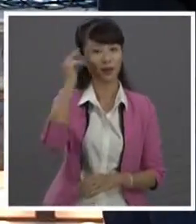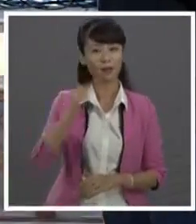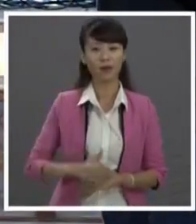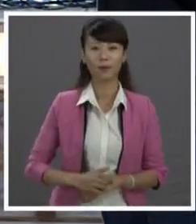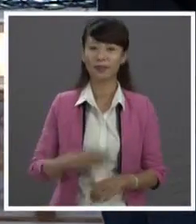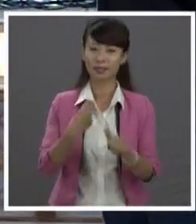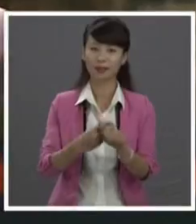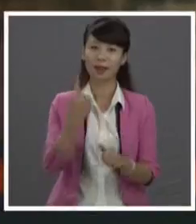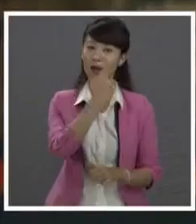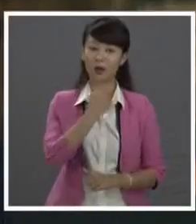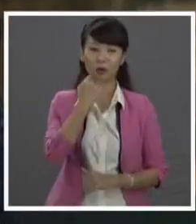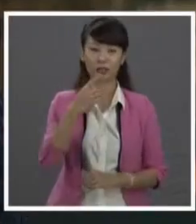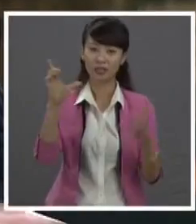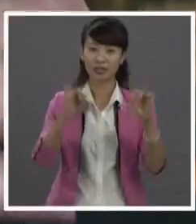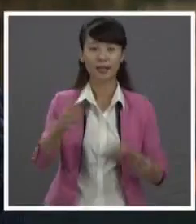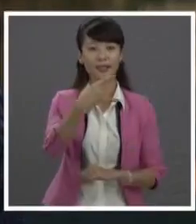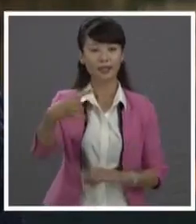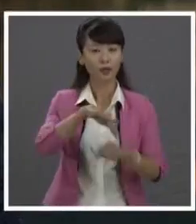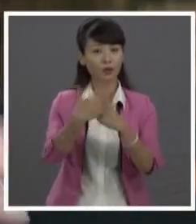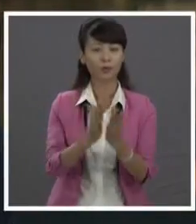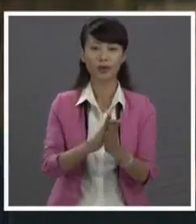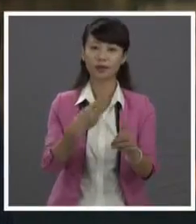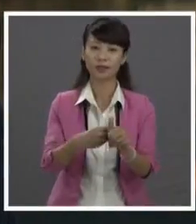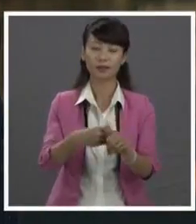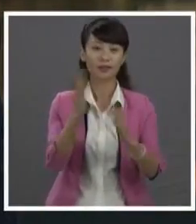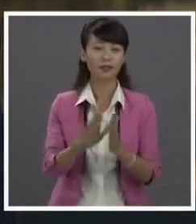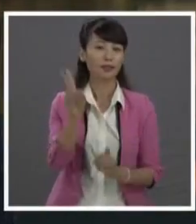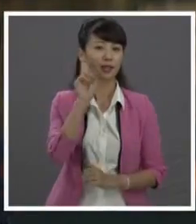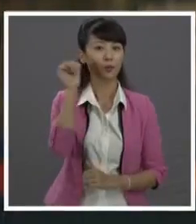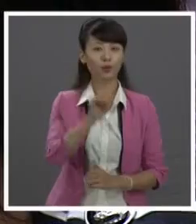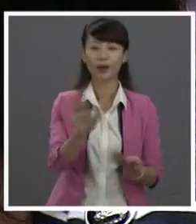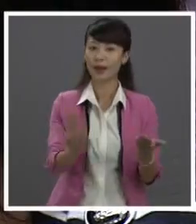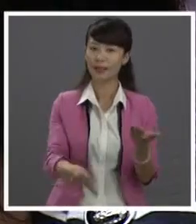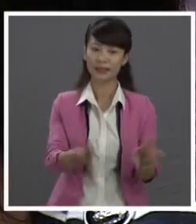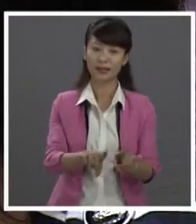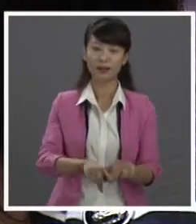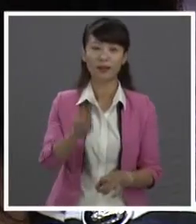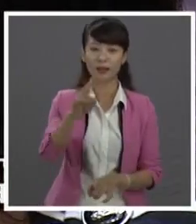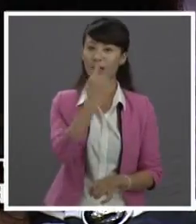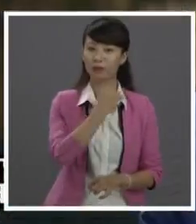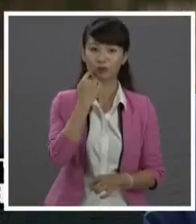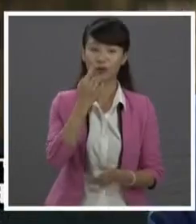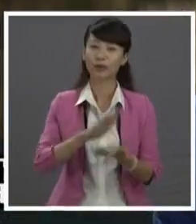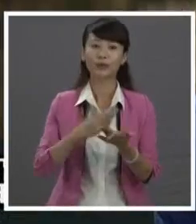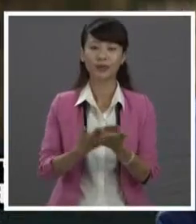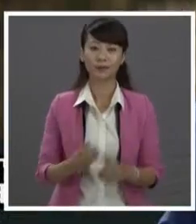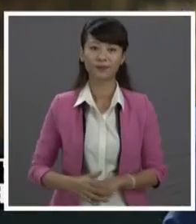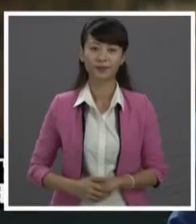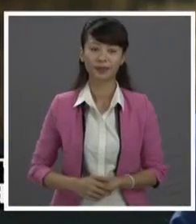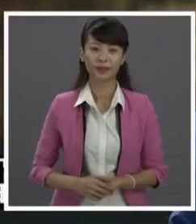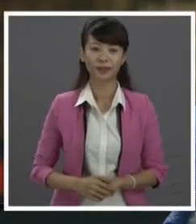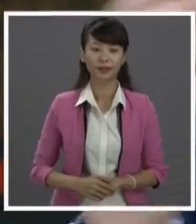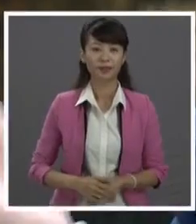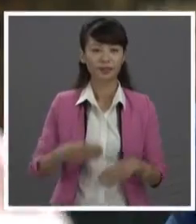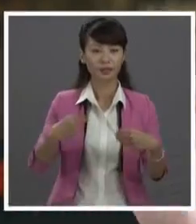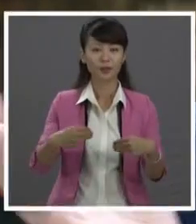呢，我们教他口型、认字，全部都要教，跟普通孩子一样。之后我们要让他看纯训练。 周老师是教学经验特别的丰